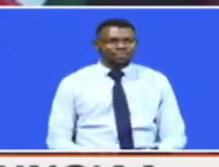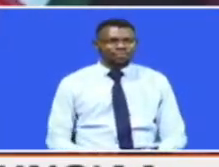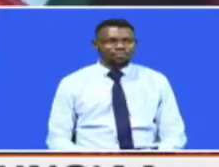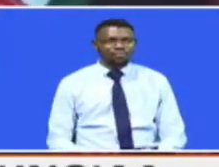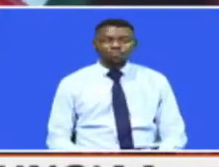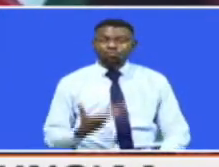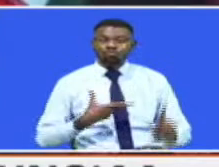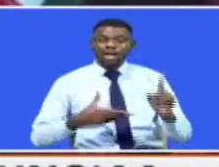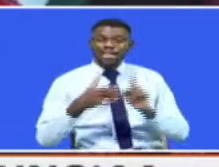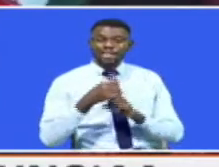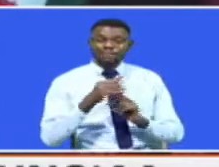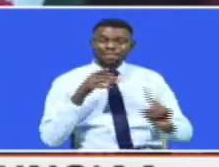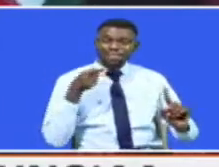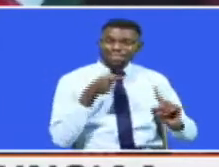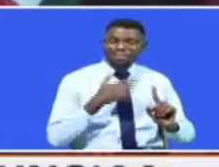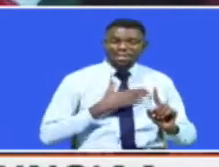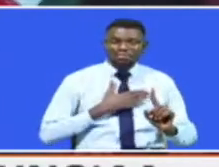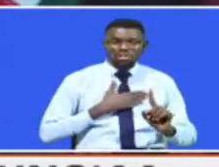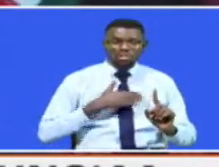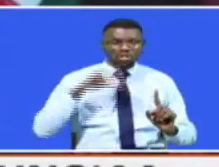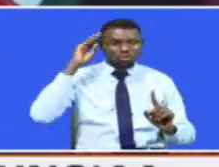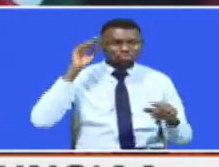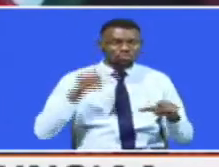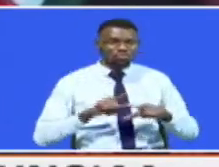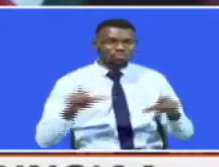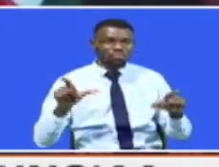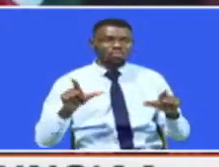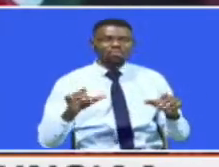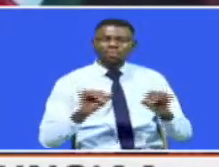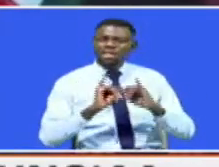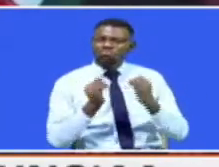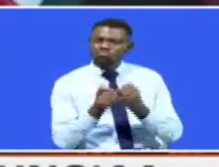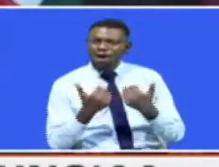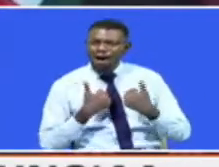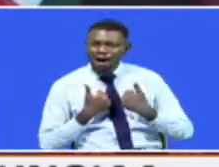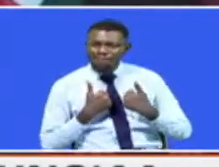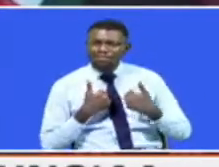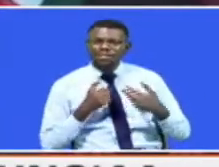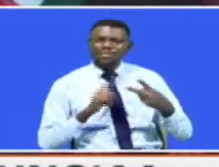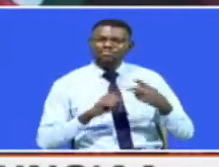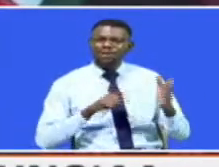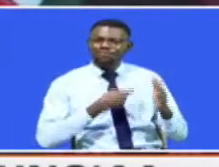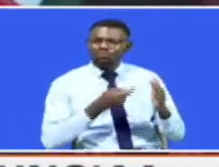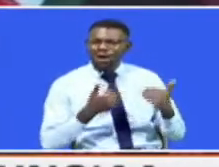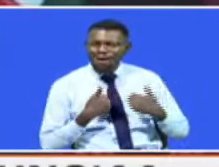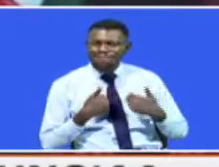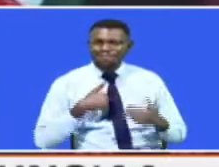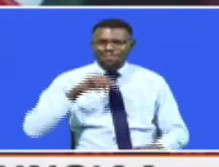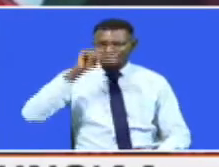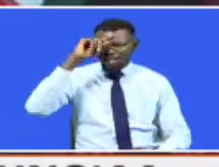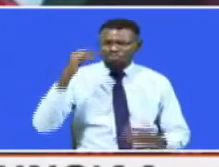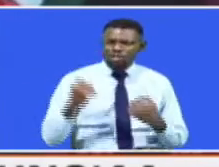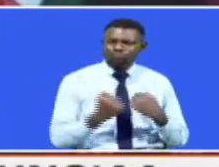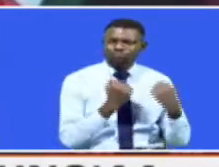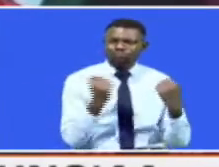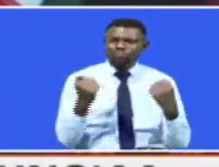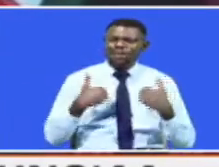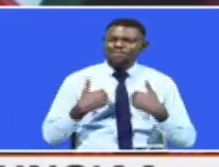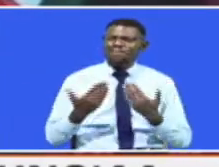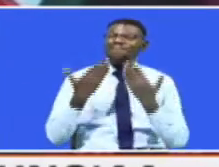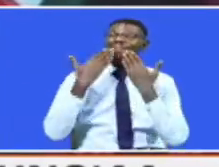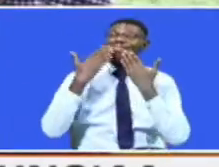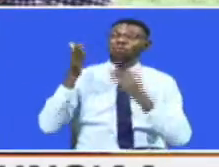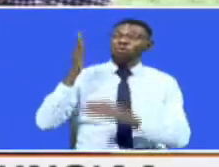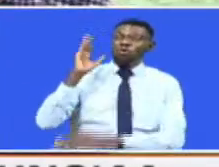Tumefikia ndoto yetu. Somaliland ina taasisi, viwanda na serikali imara. Tunashukuru